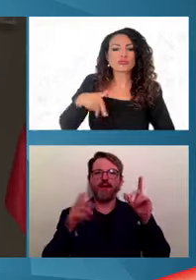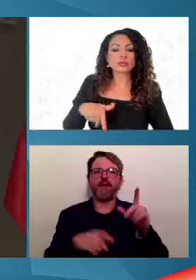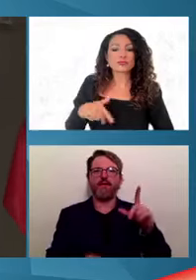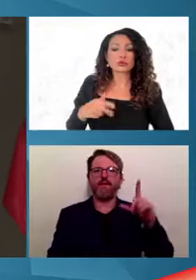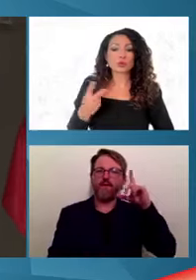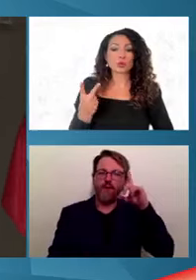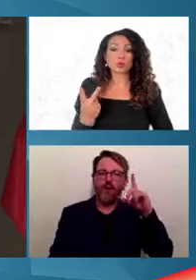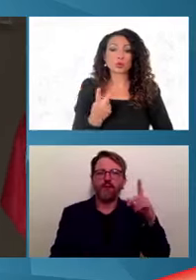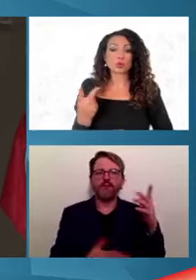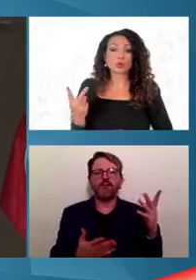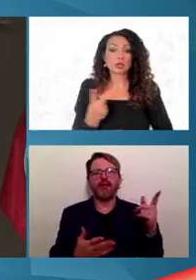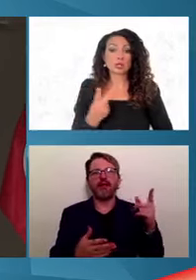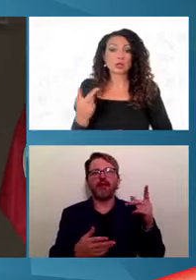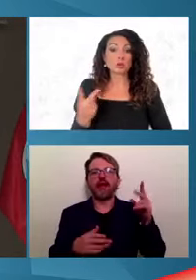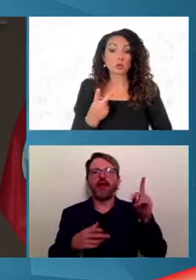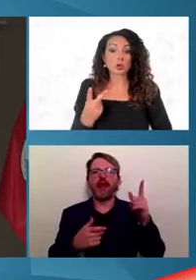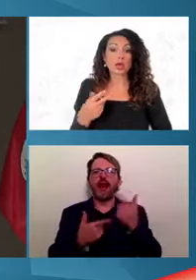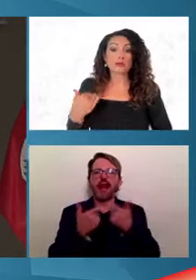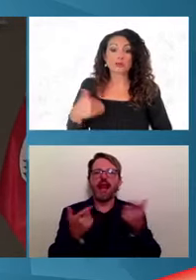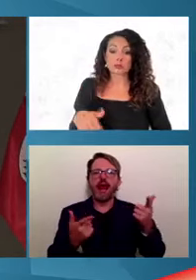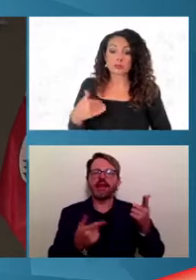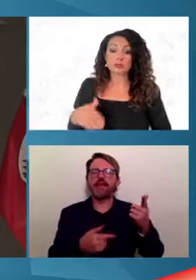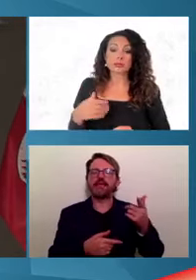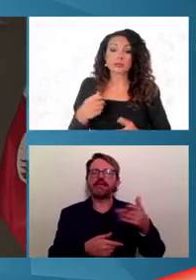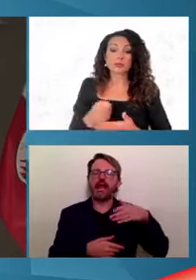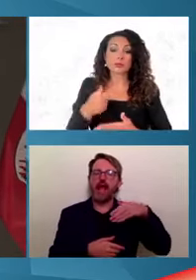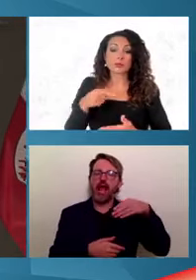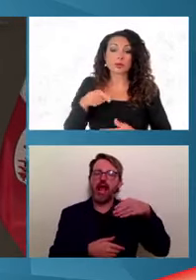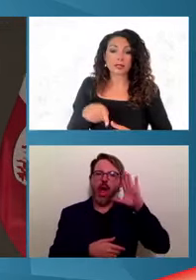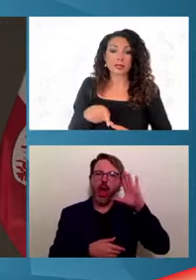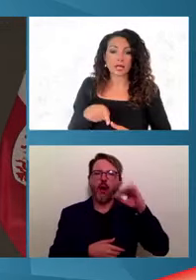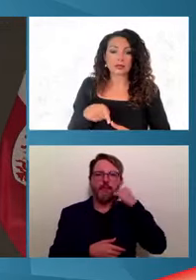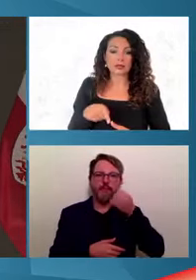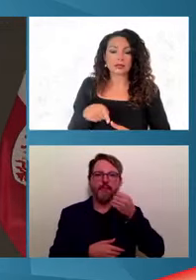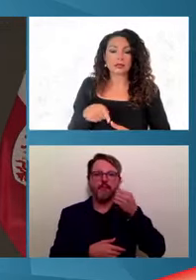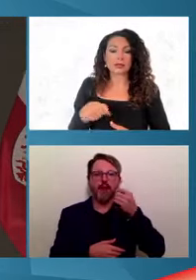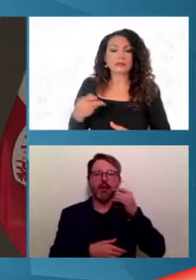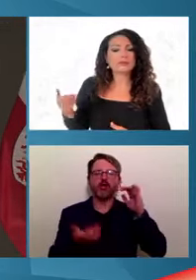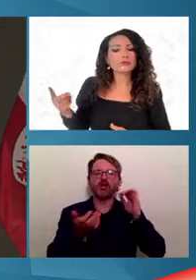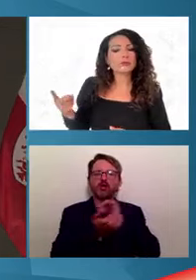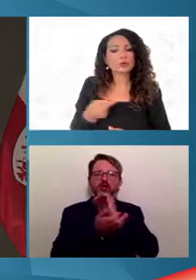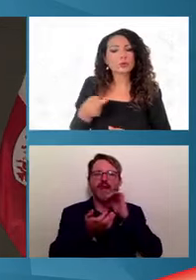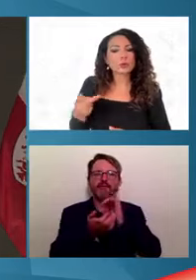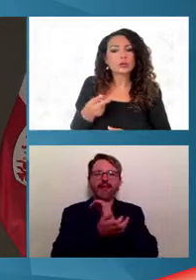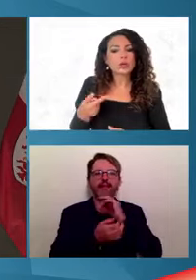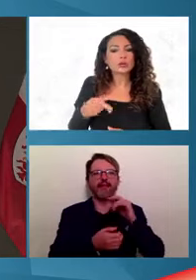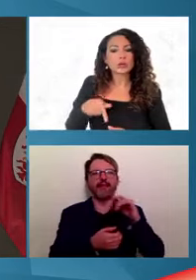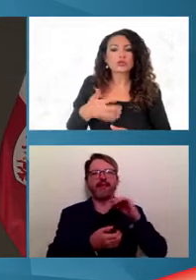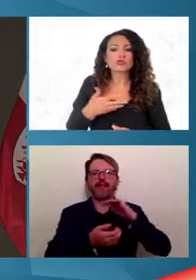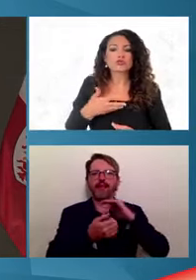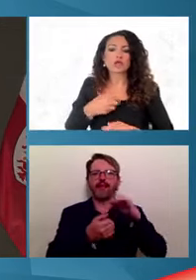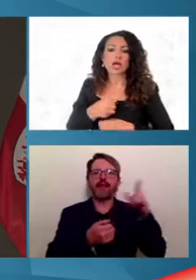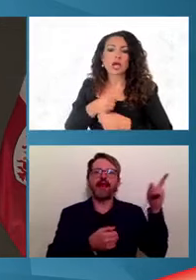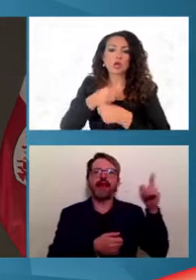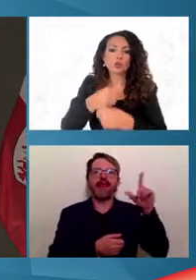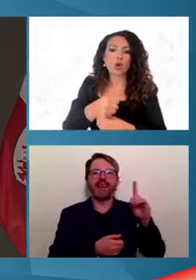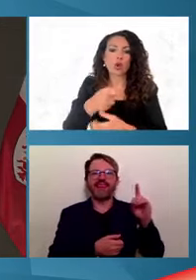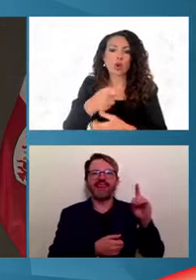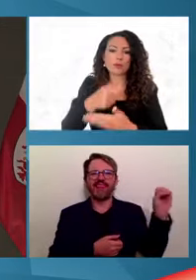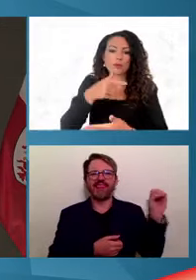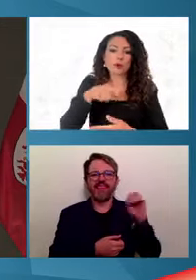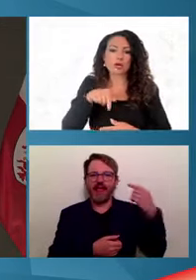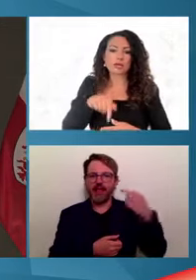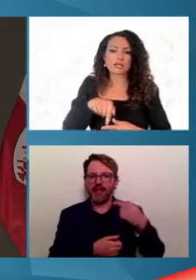von Landeshauptmann Stellvertreterin Waltraud Deeg auch eine zentrale Rolle spielen. Und Sie darf ich nun als Nächste